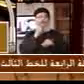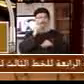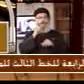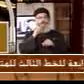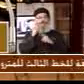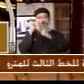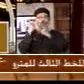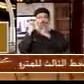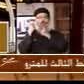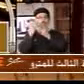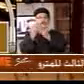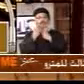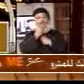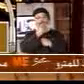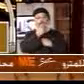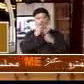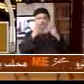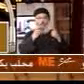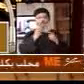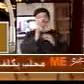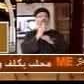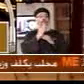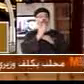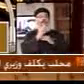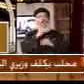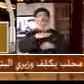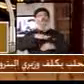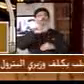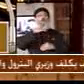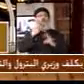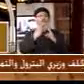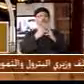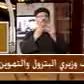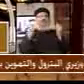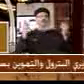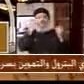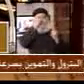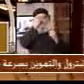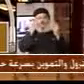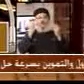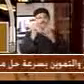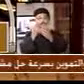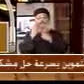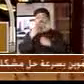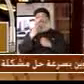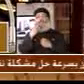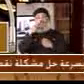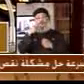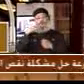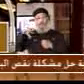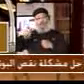ولكن الله كما أخذ القليل من الخبز والسمك وأشبع الآلاف، أخذ هذه الكلمات